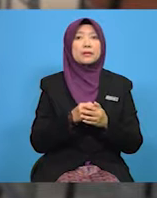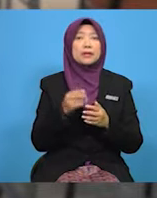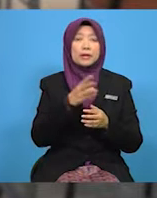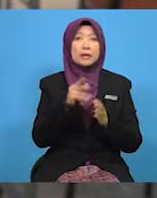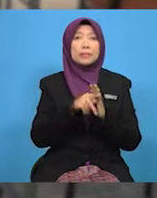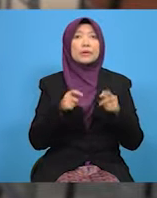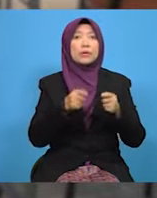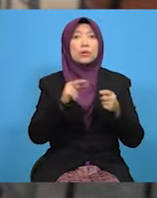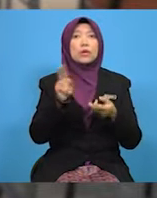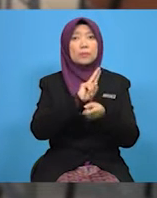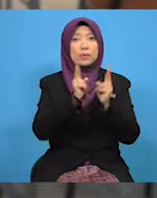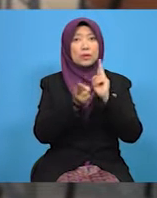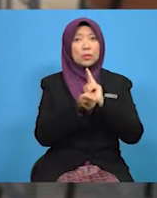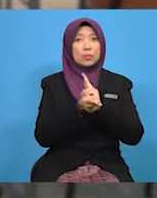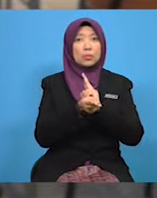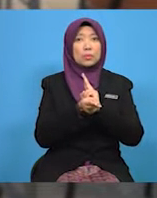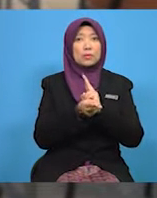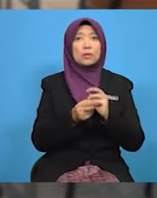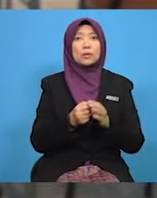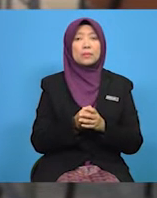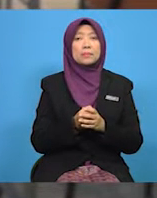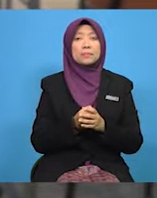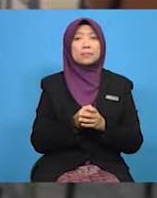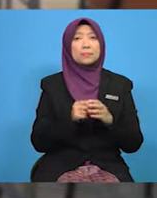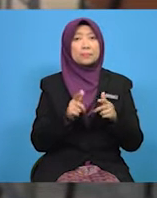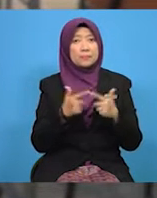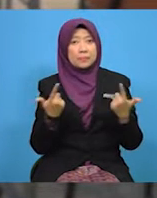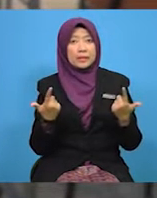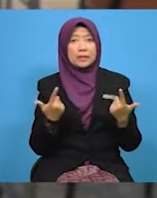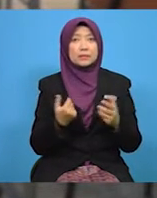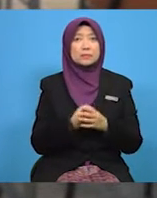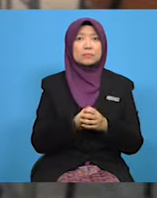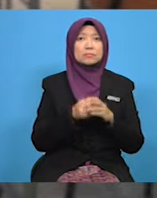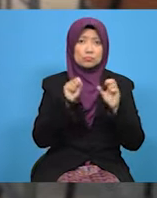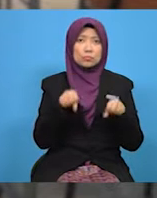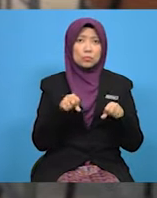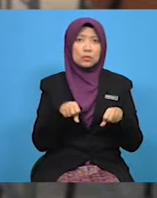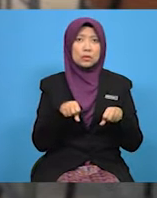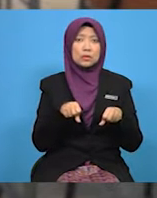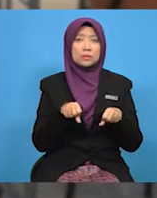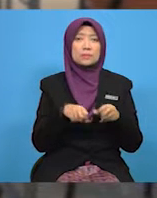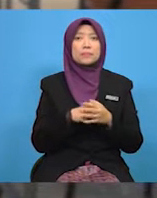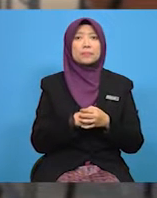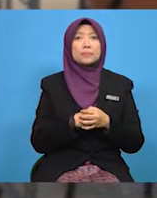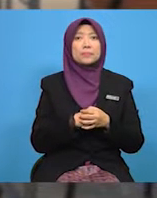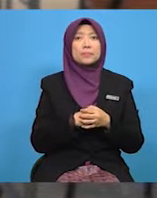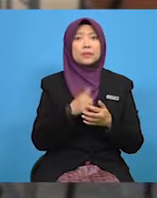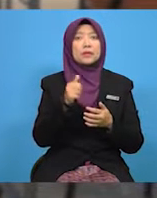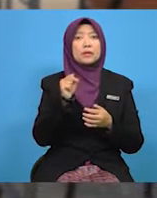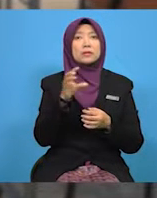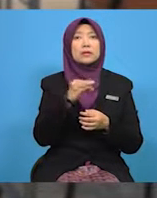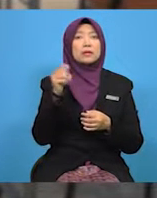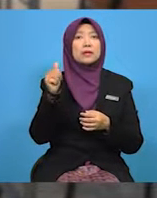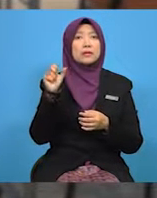penawaran agregat berubah secara berasingan. Bolehkah permintaan agregat